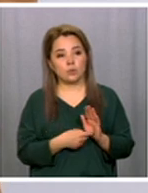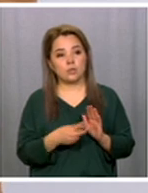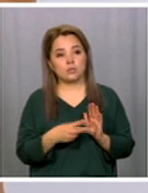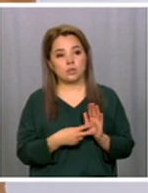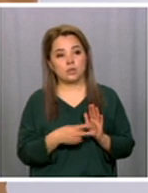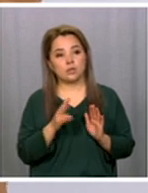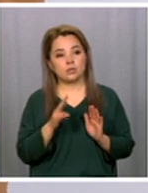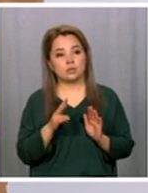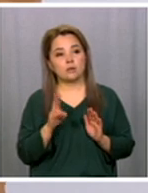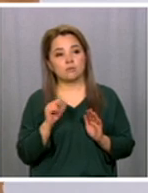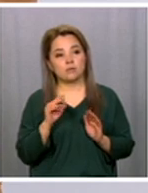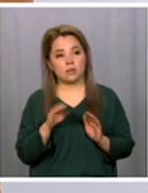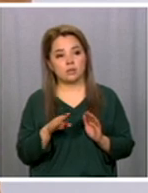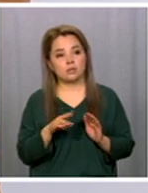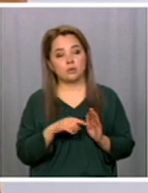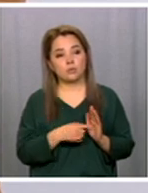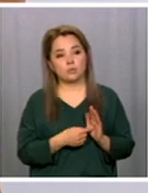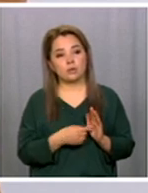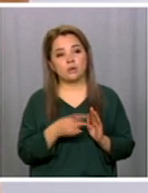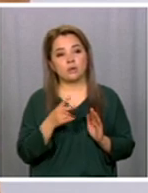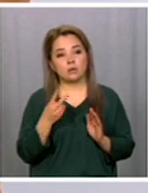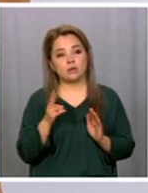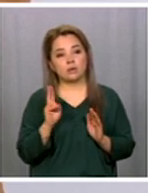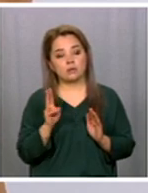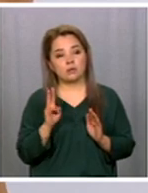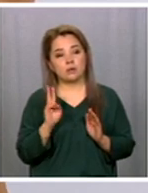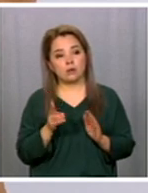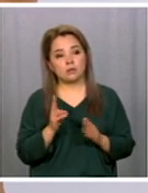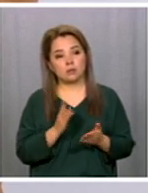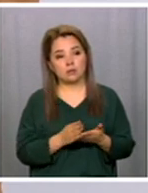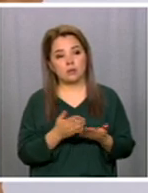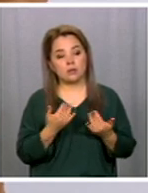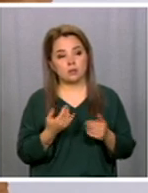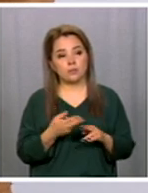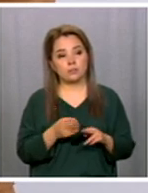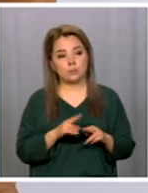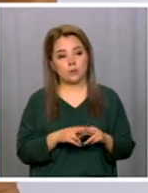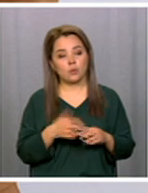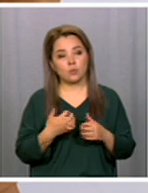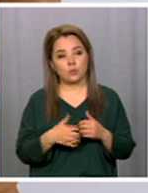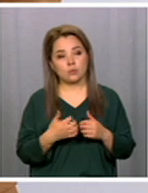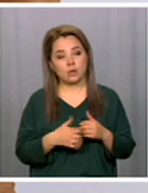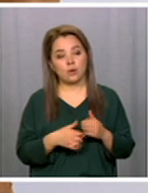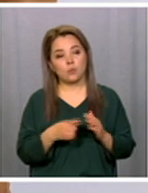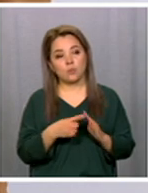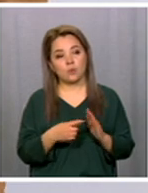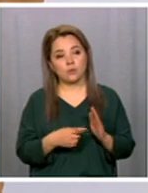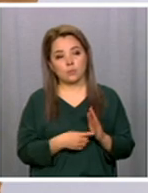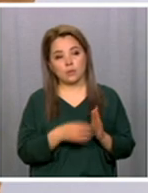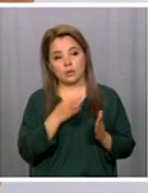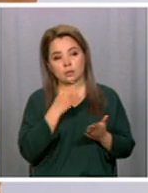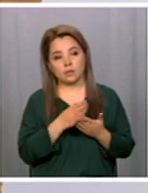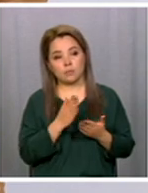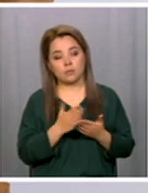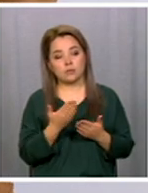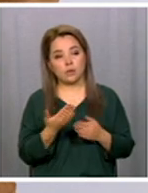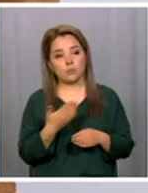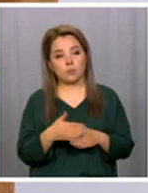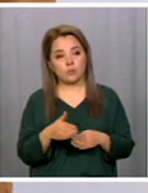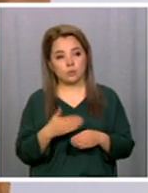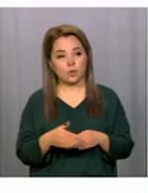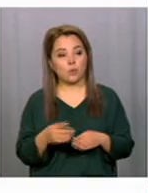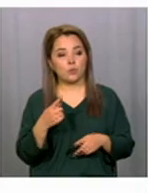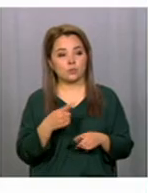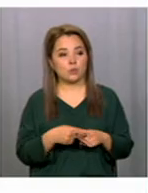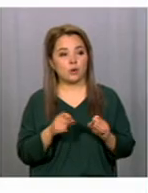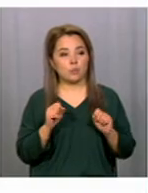7Н квадрат К көбейту 2НК. Ал енді ортақ бөлімге келді. Олай болса, бөлшектерді қосуға